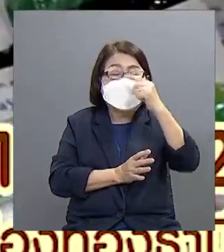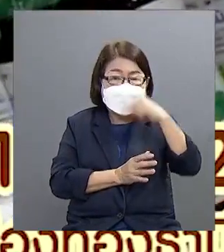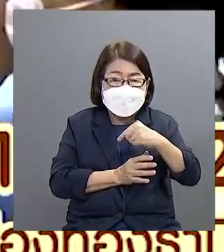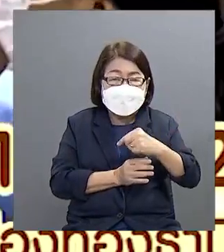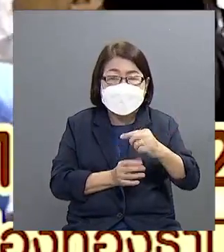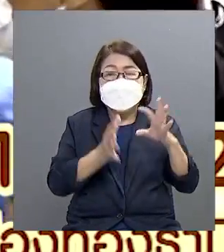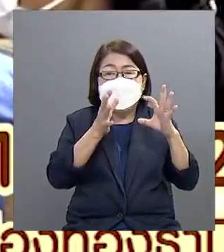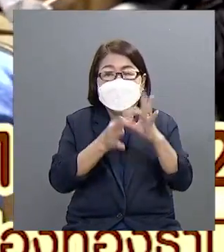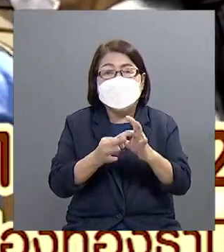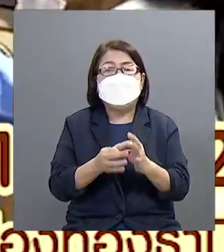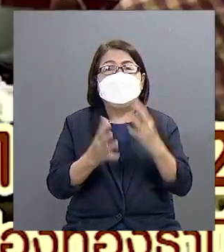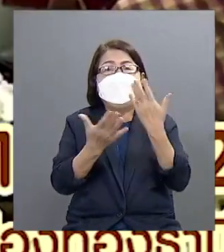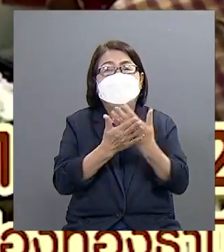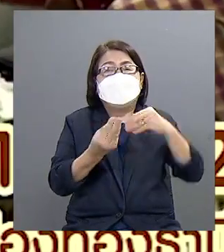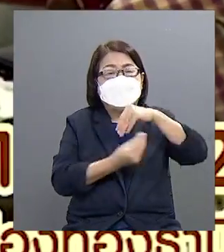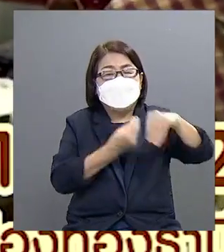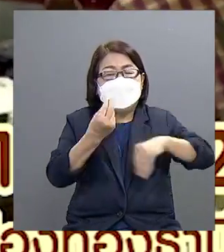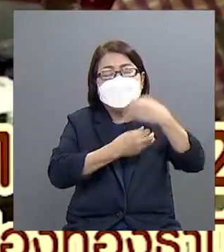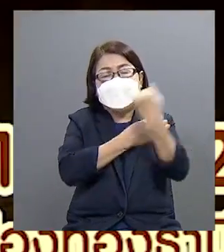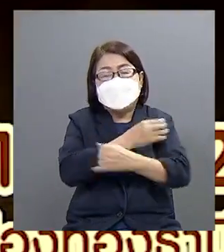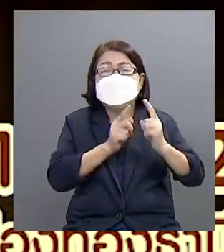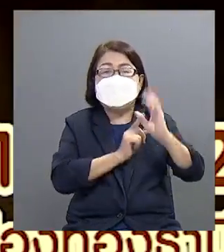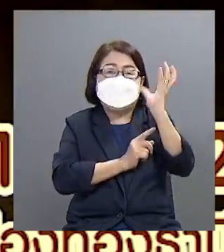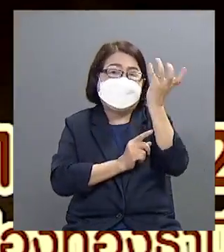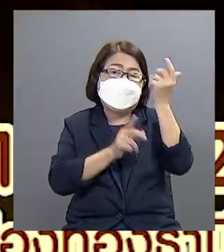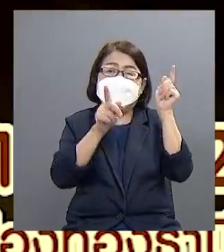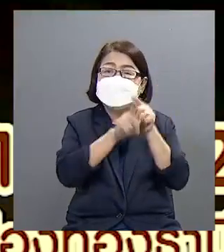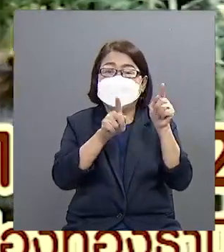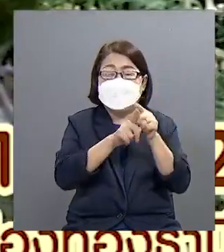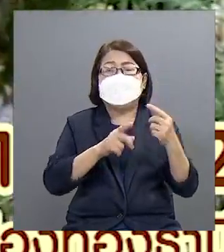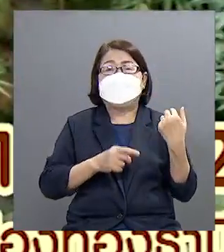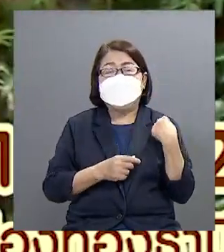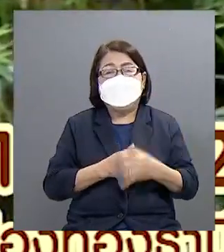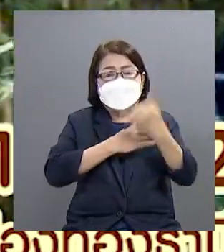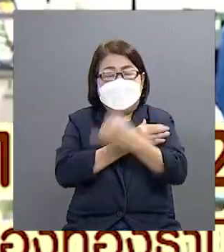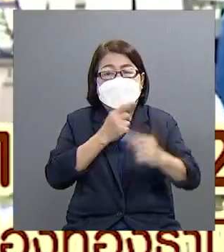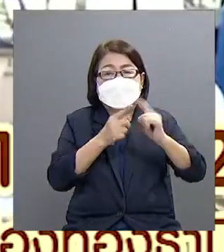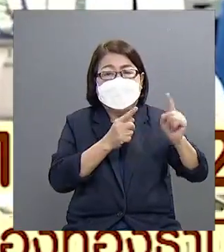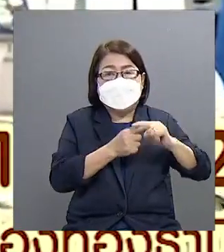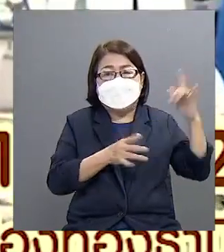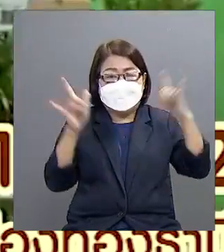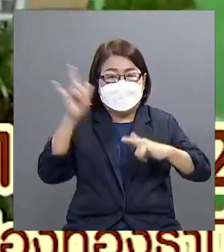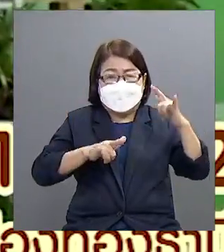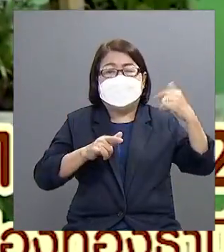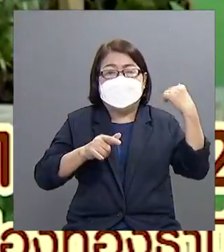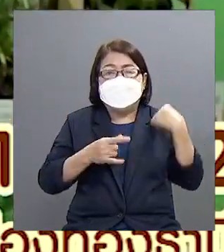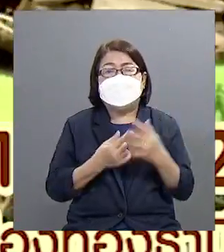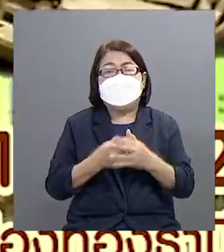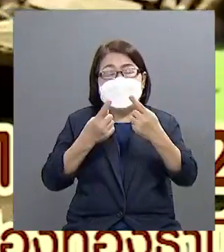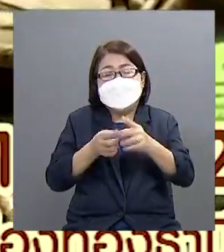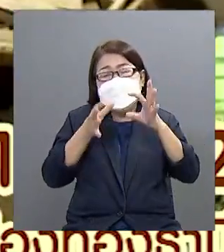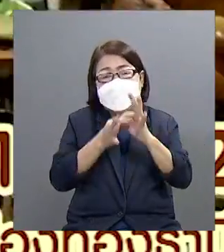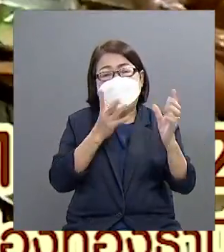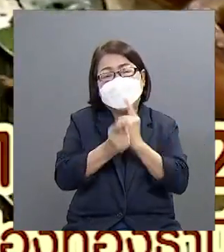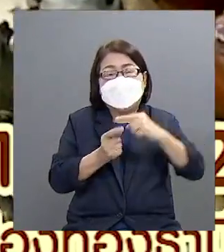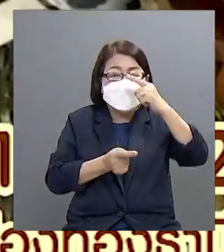ฐกิจโลกนะครับเพราะว่าเราจะมีอินโนเวชันมาอย่างมากมายโดยที่เราไม่เคยทิ้งรากของมรดกวัฒนธรรมของไทยนะครับเ